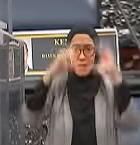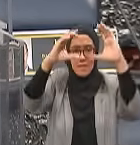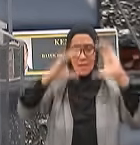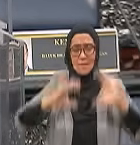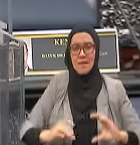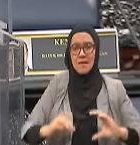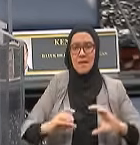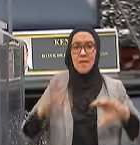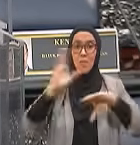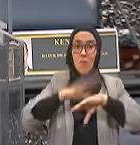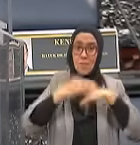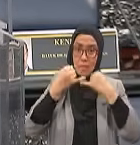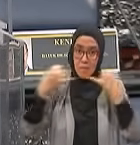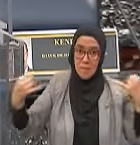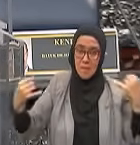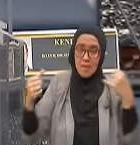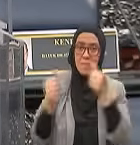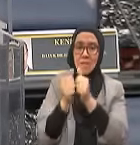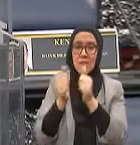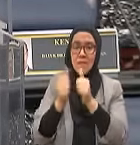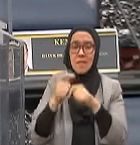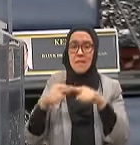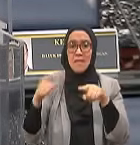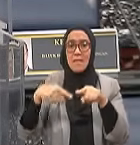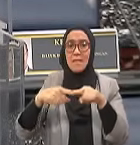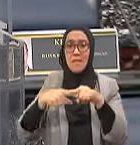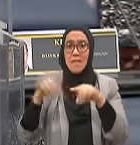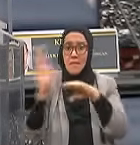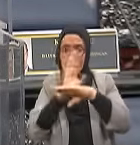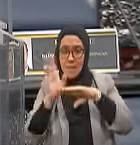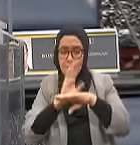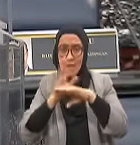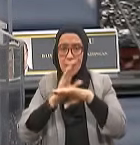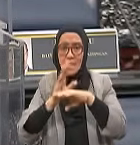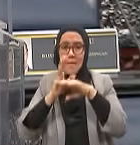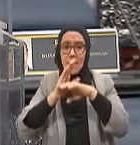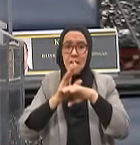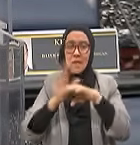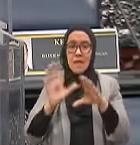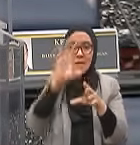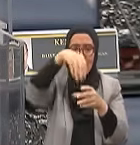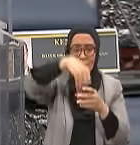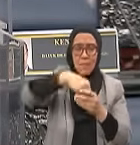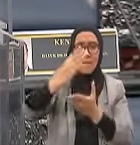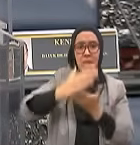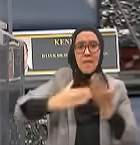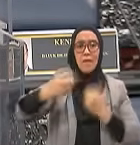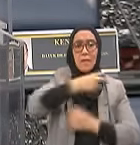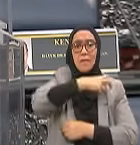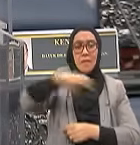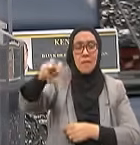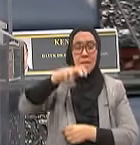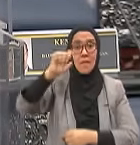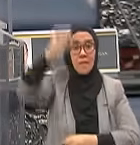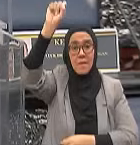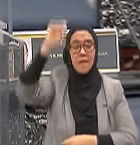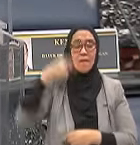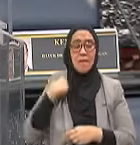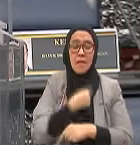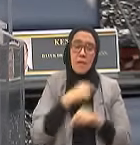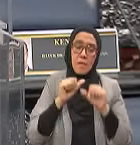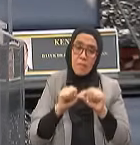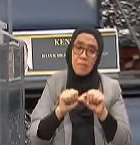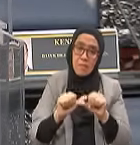Hai pemain-pemain industri sektor logistik di Sabah jadi kita akan sentiasa mendengar dan juga mengambil perhatian